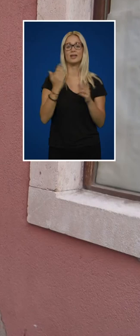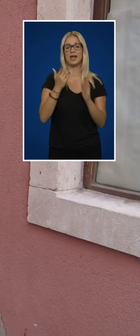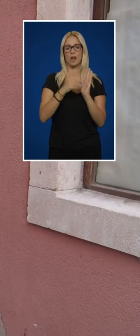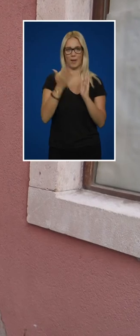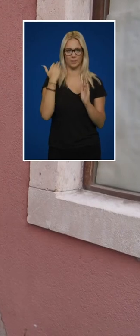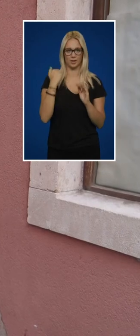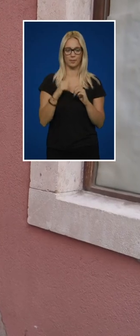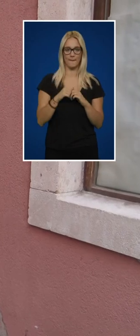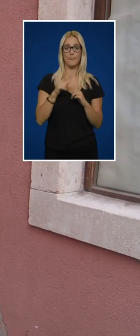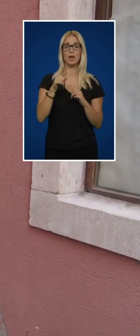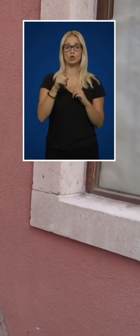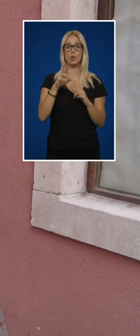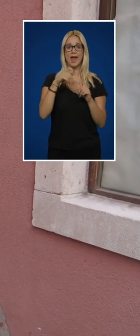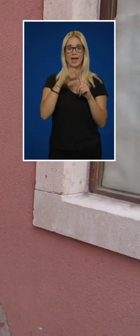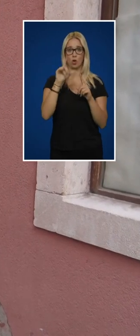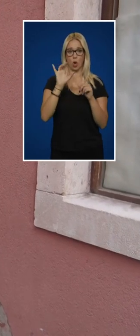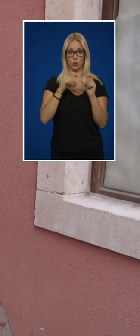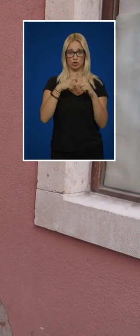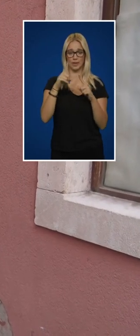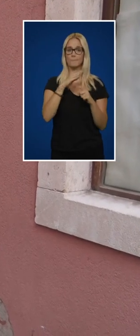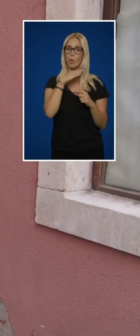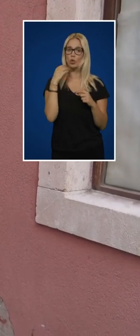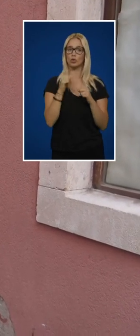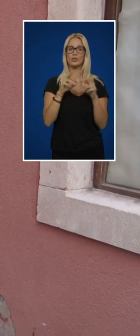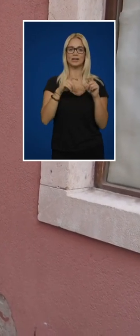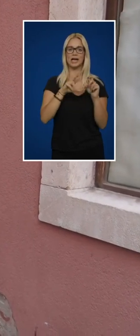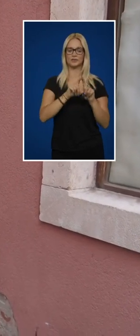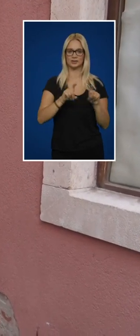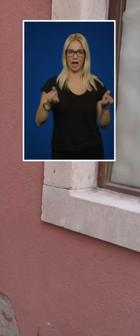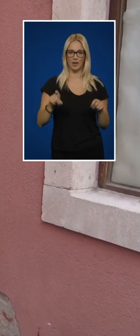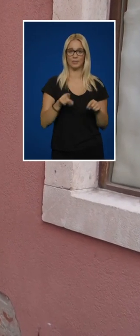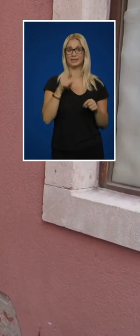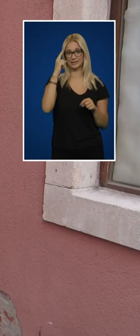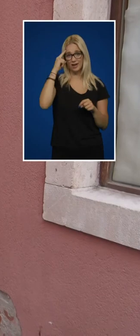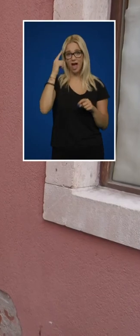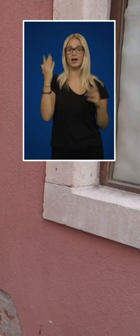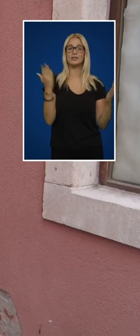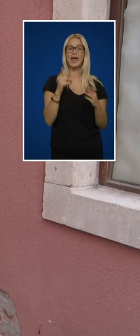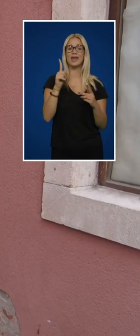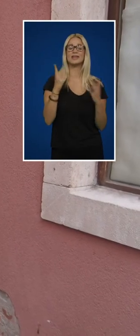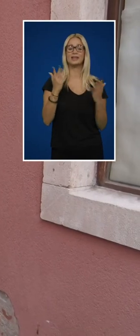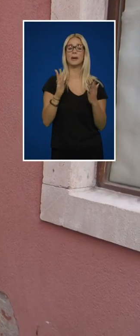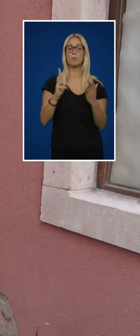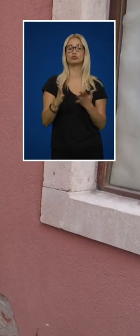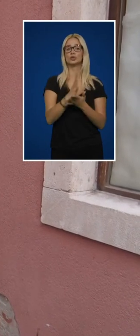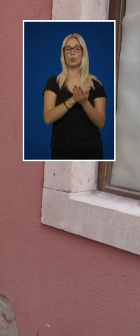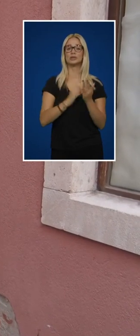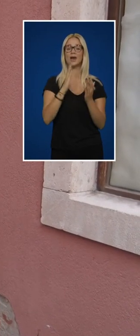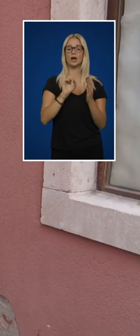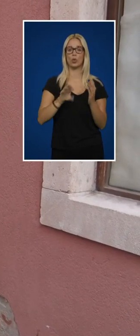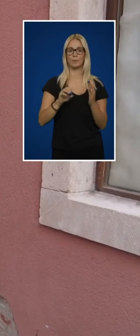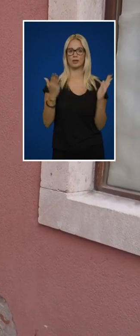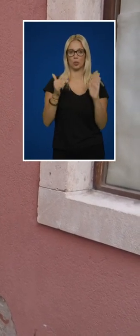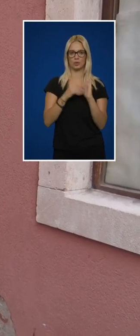nema. Moramo tako, jedan čistač viču, ko to tako bude raditi neuredno, onda tome nećemo vozati